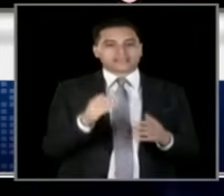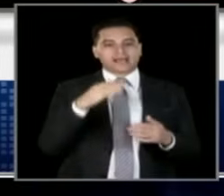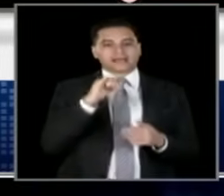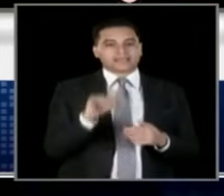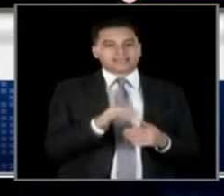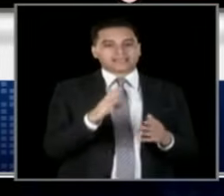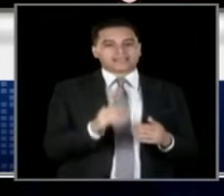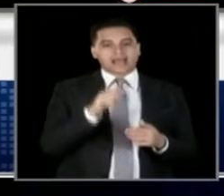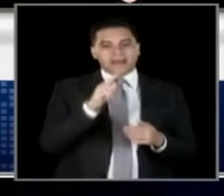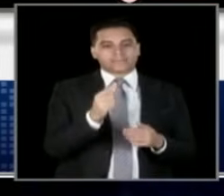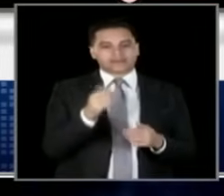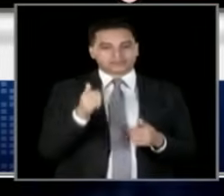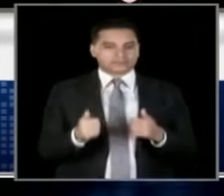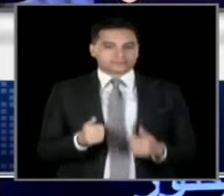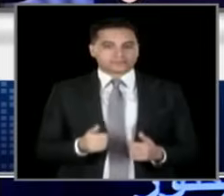جابر